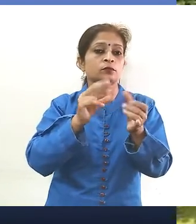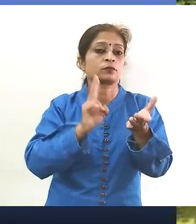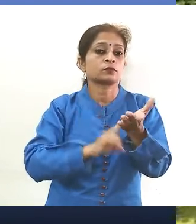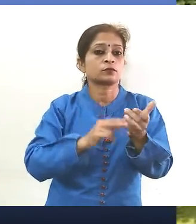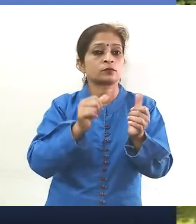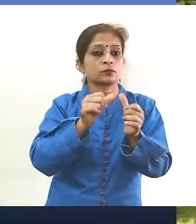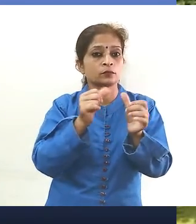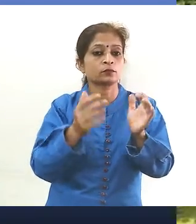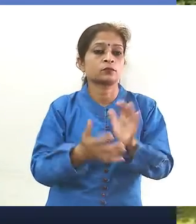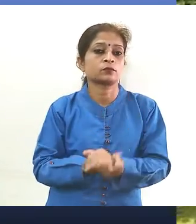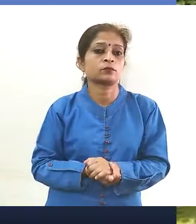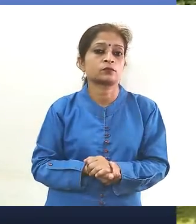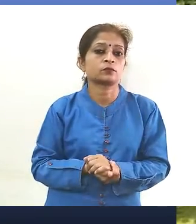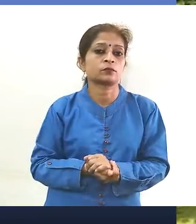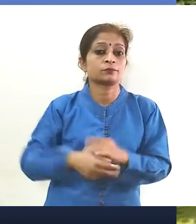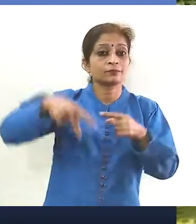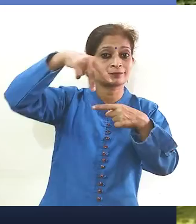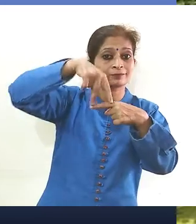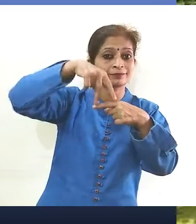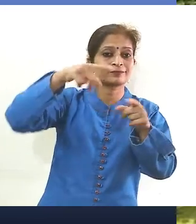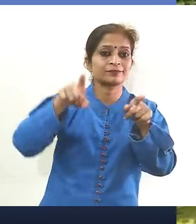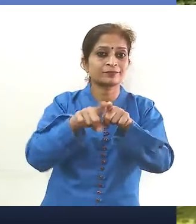कोणासन,